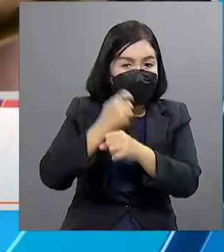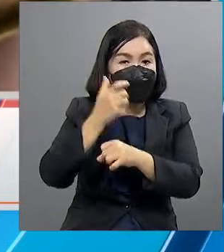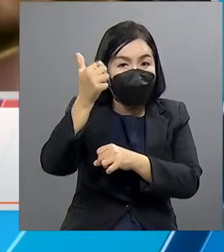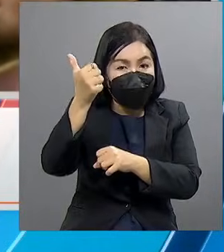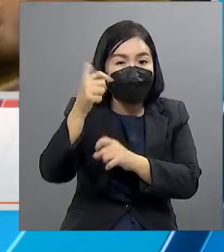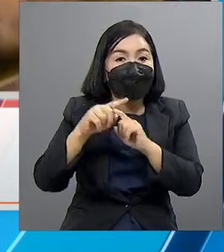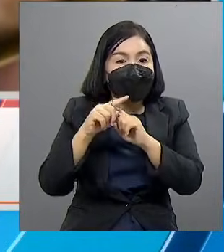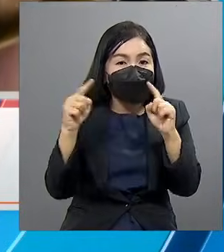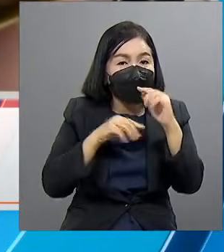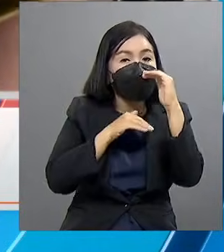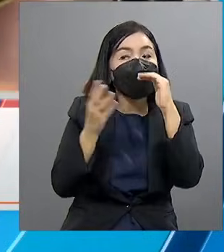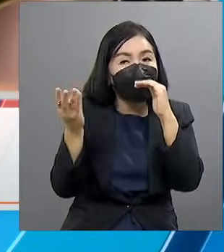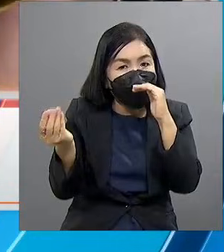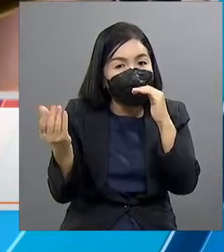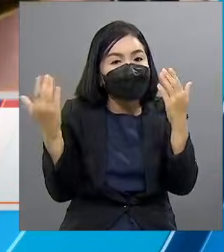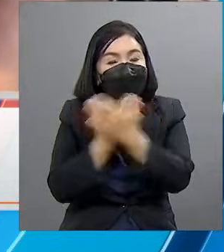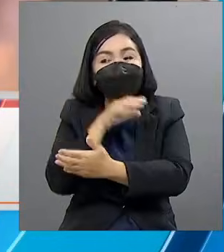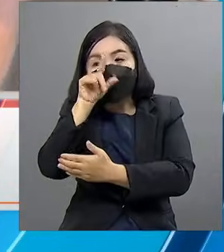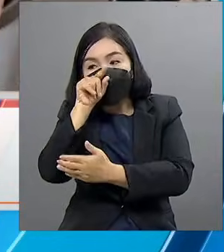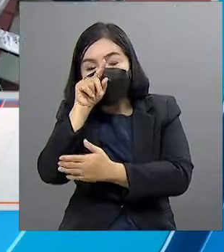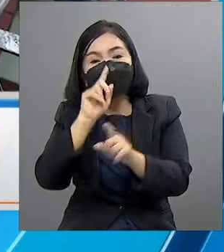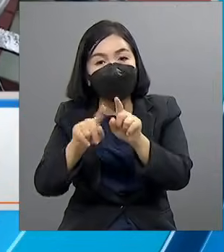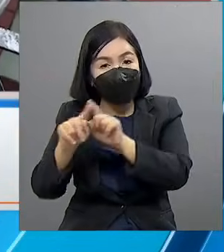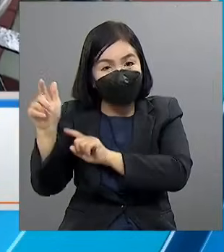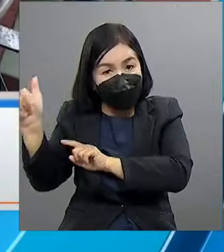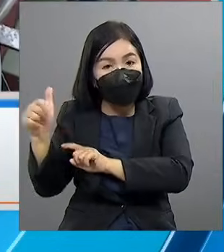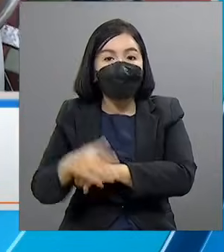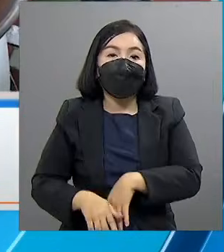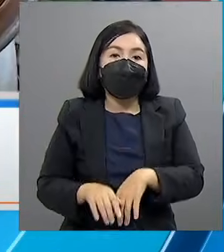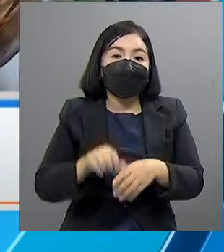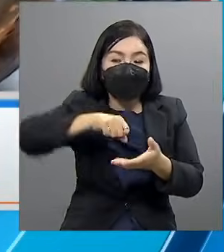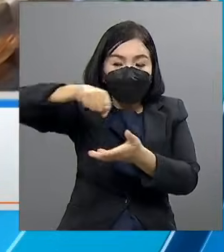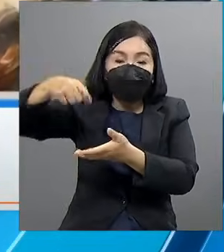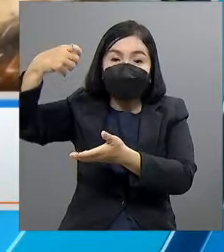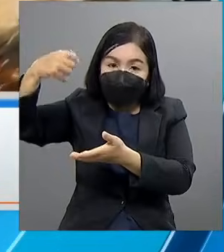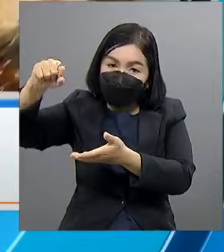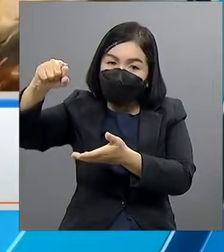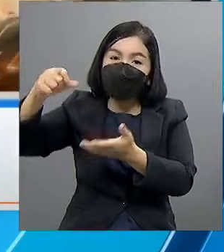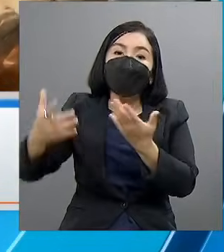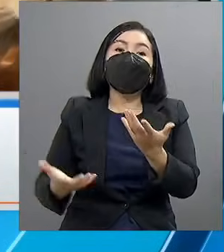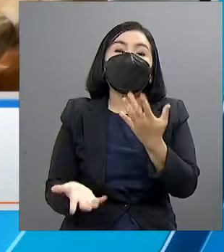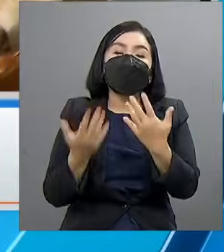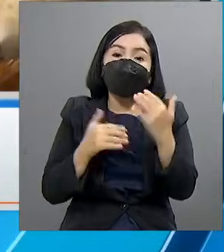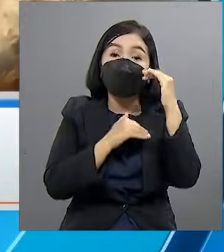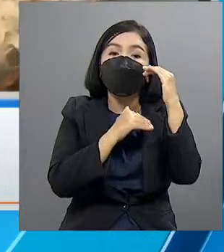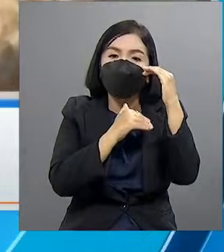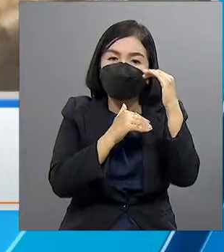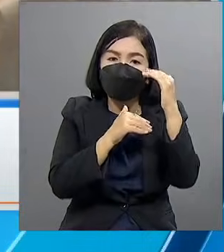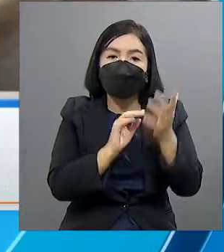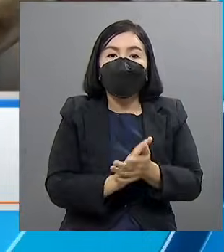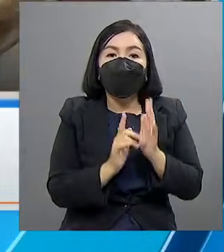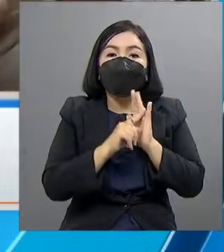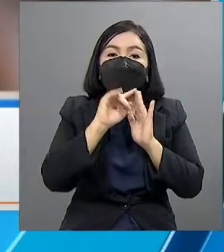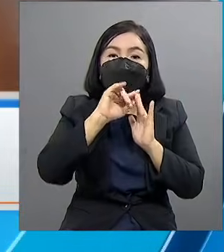ก็คือจะเปลี่ยนเป็นไก่แทนอะไรแบบเนี้ยค่ะอาจจะ10ลูกอะไรแบบเนี้ยค่ะขั้นต่ำแล้วก็หรือว่าเป็นเจก็ทำเหมือ